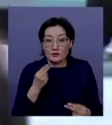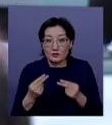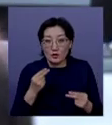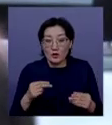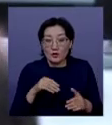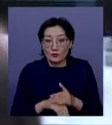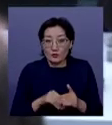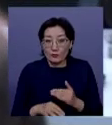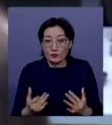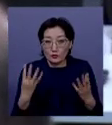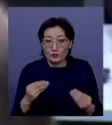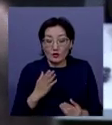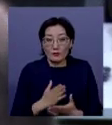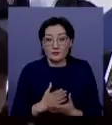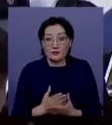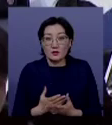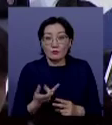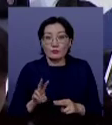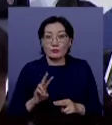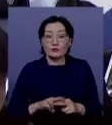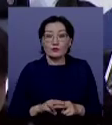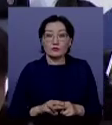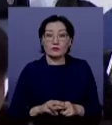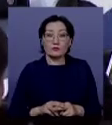қоры бүгінгі күні бар. Бұл